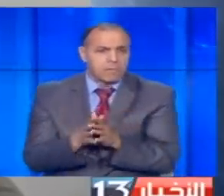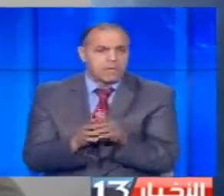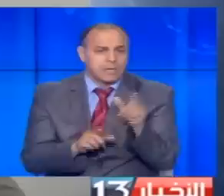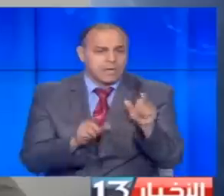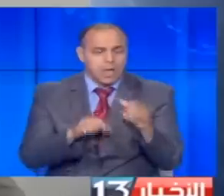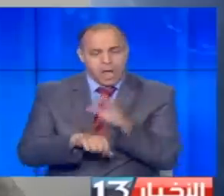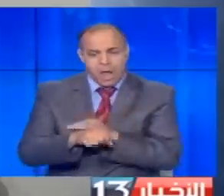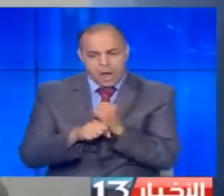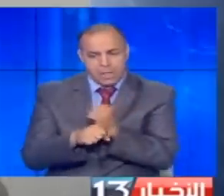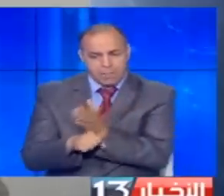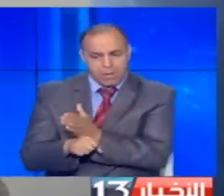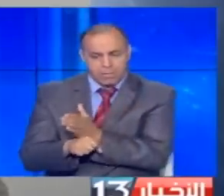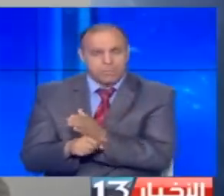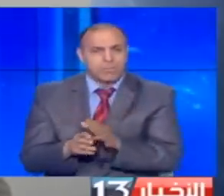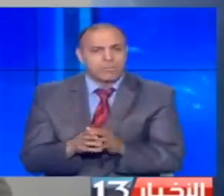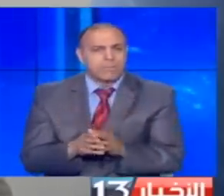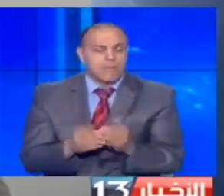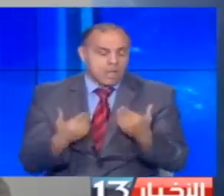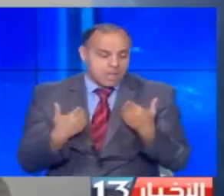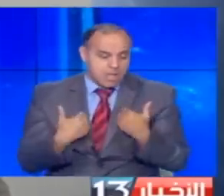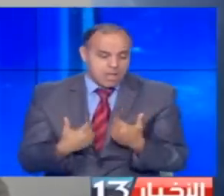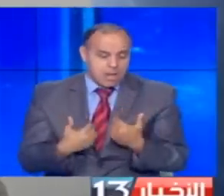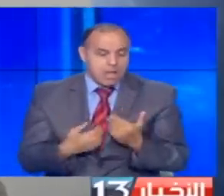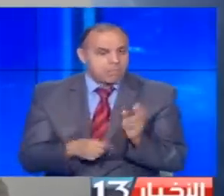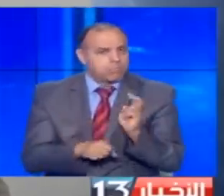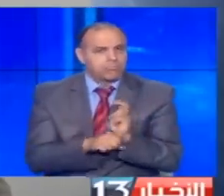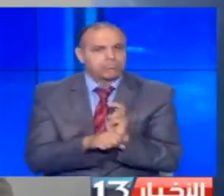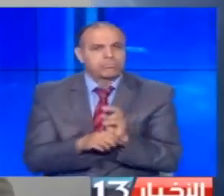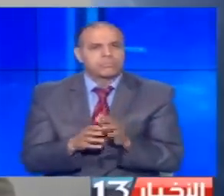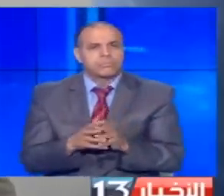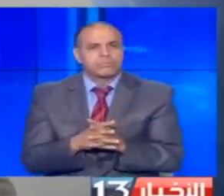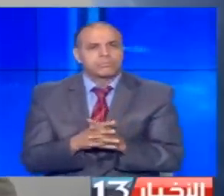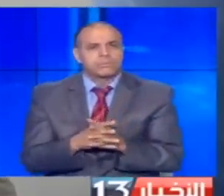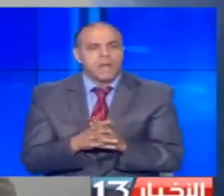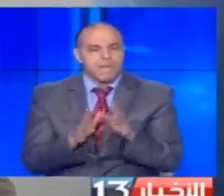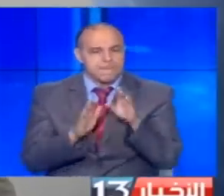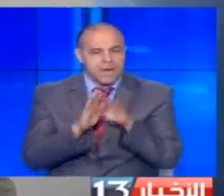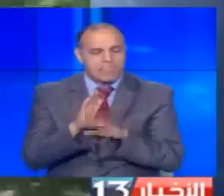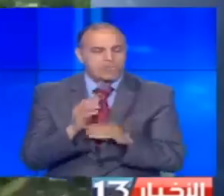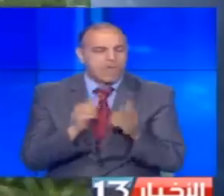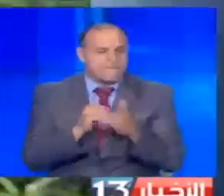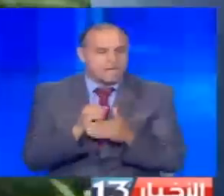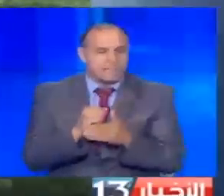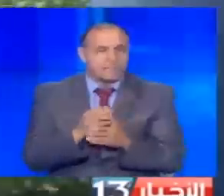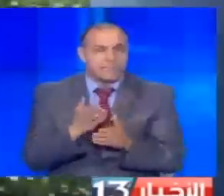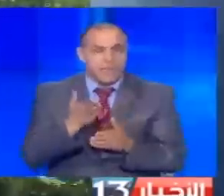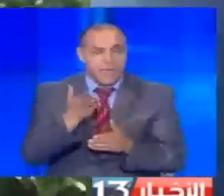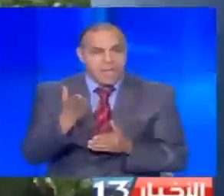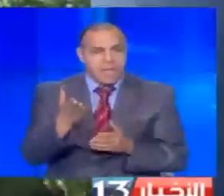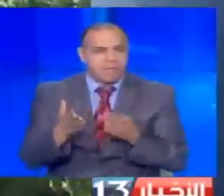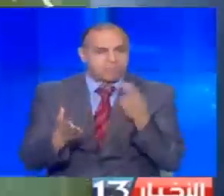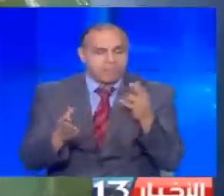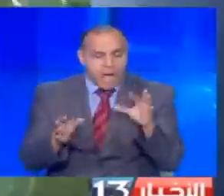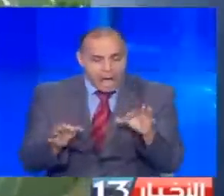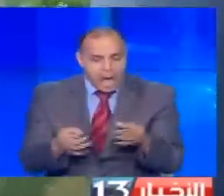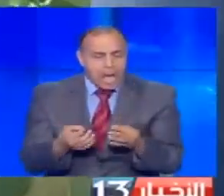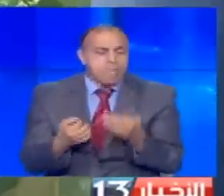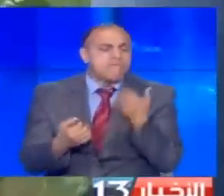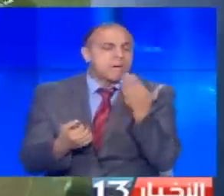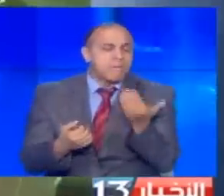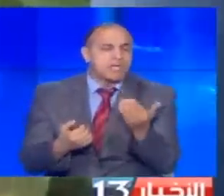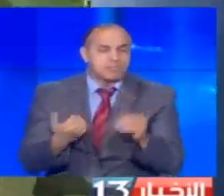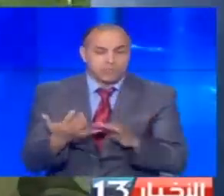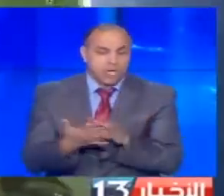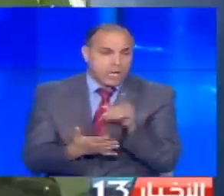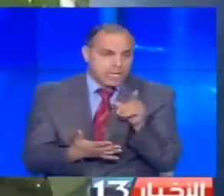المهنيه هذا من شانه انه يحفظ المنظومه الفلاحيه وفي حال عدم وجود حل هذا الاشكال